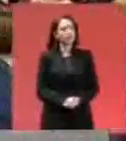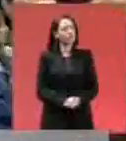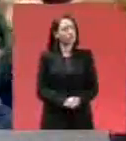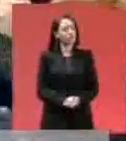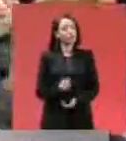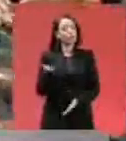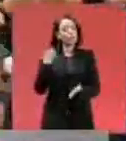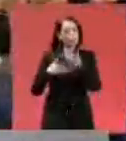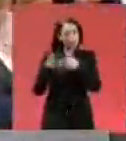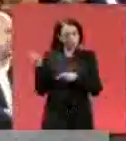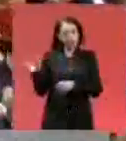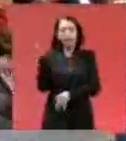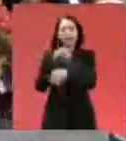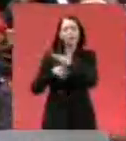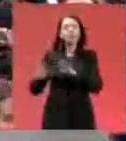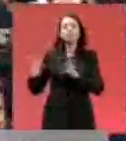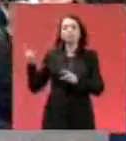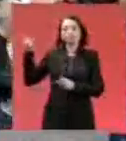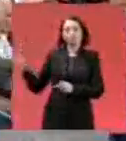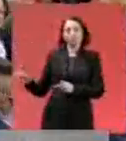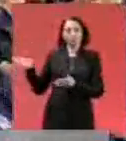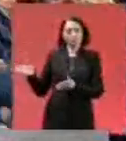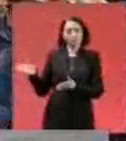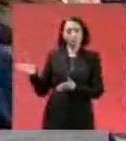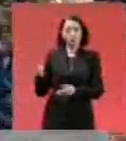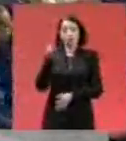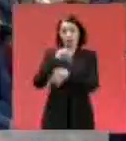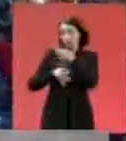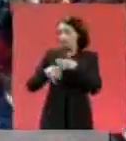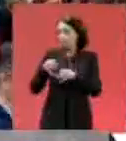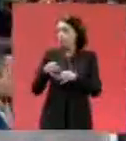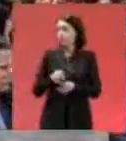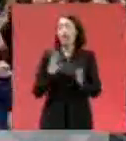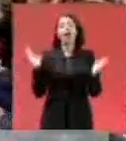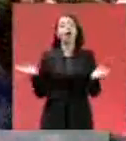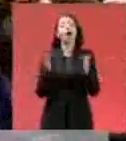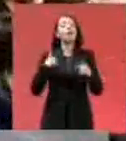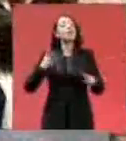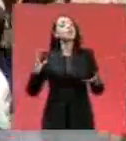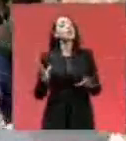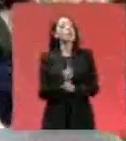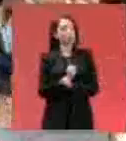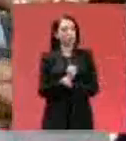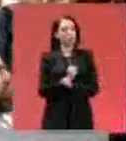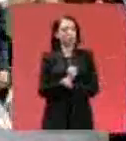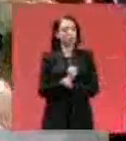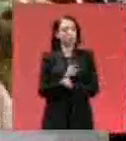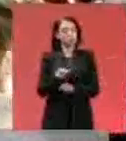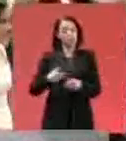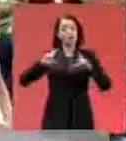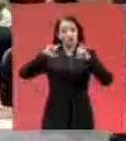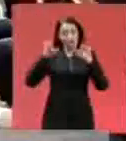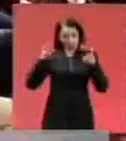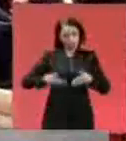Βγήκε λοιπόν προχθές να μας πει τι. Να μας πει ότι αν κερδίσει τις